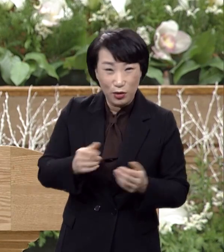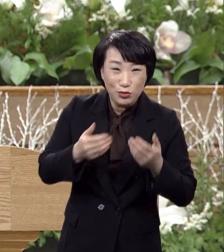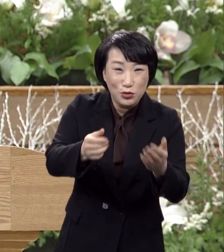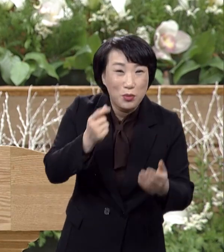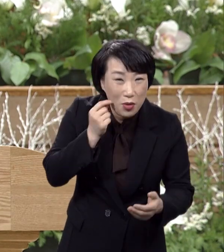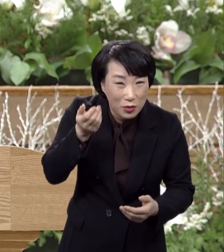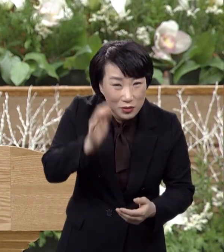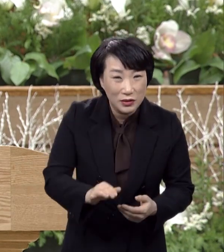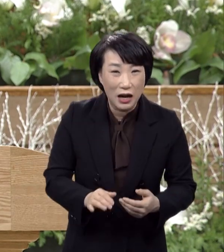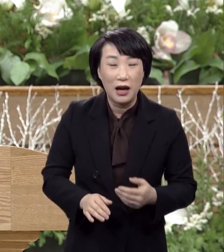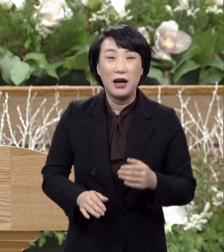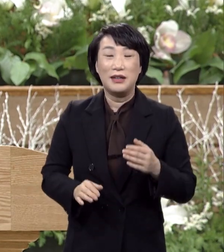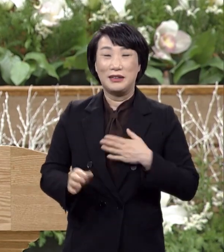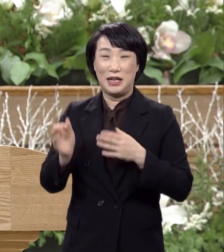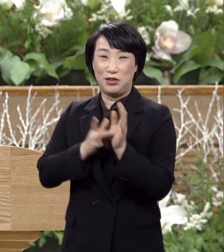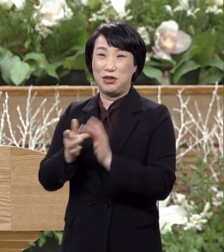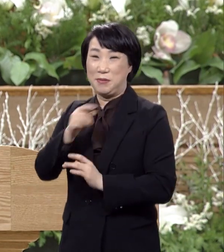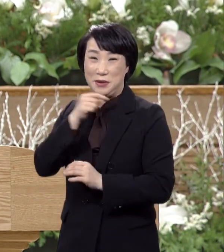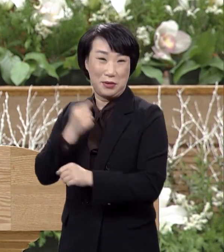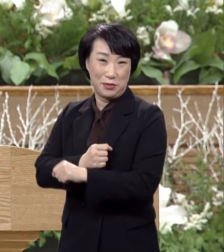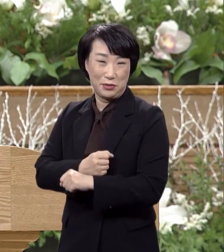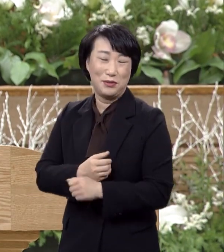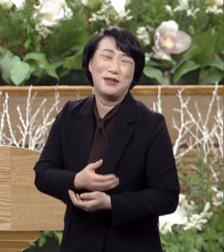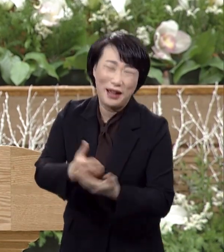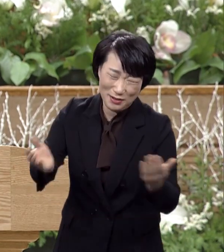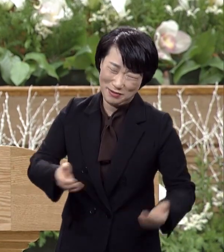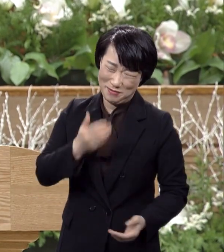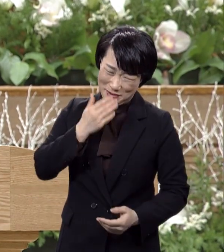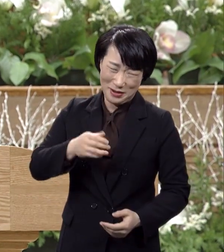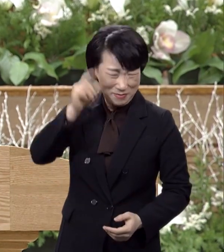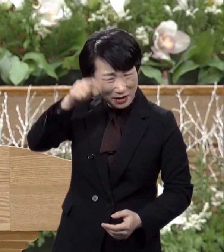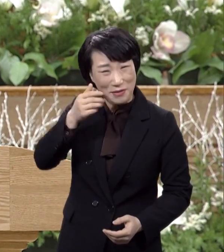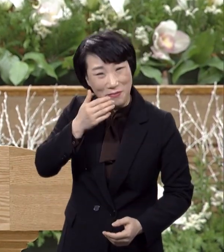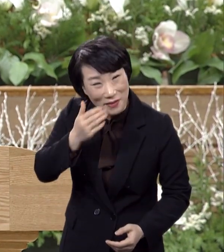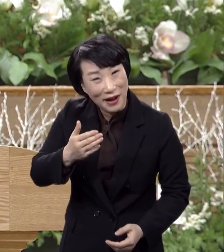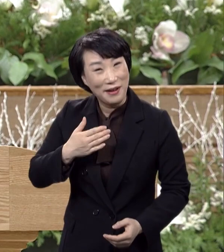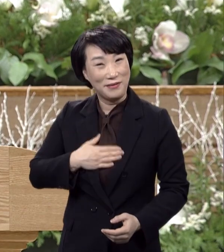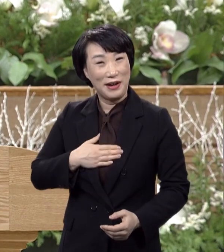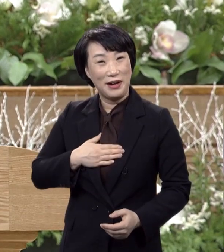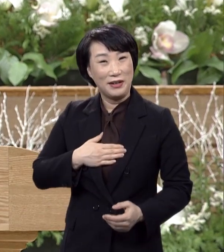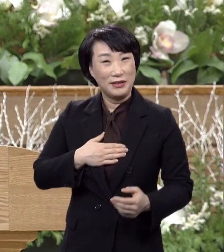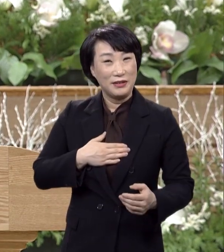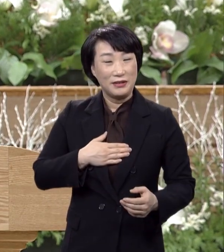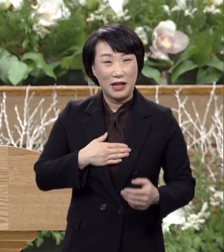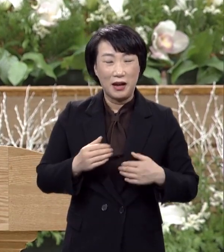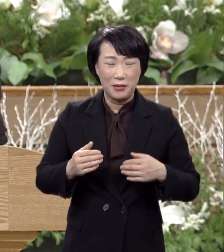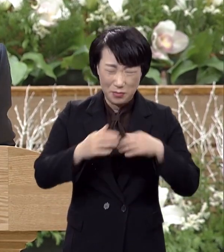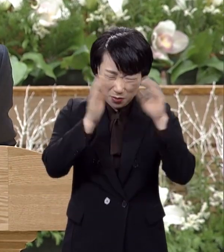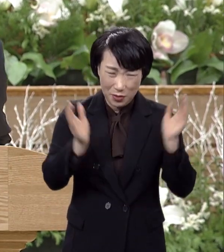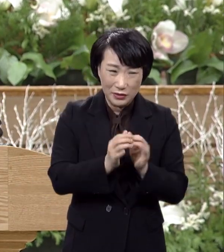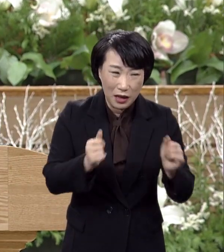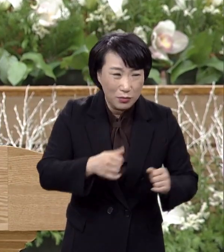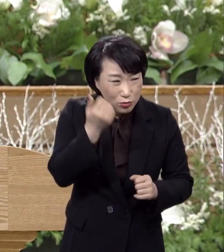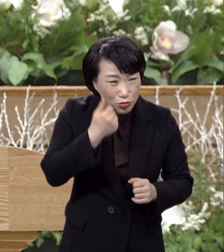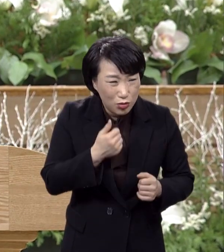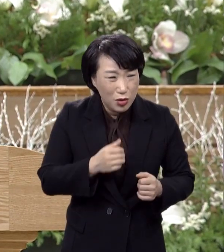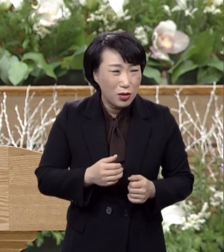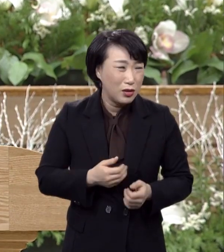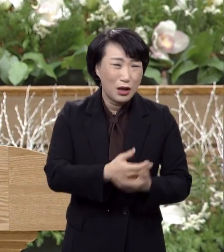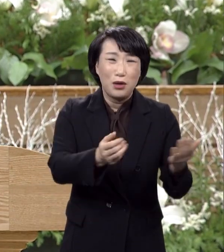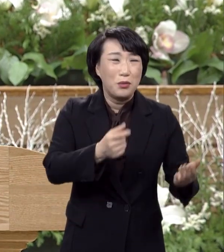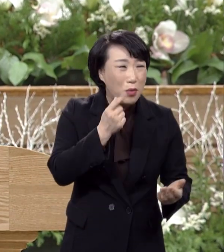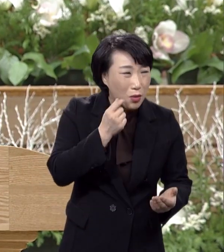아무것도 줄 수 없으나 예수의 피의 공로는 항상 줄 수 있고, 나는 모든 사람에게 아무것도 줄 수